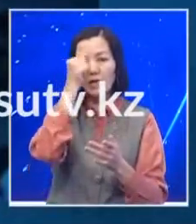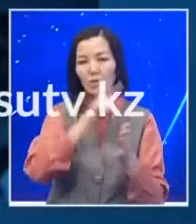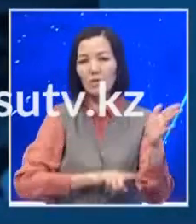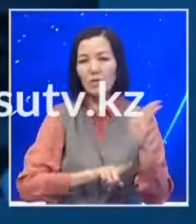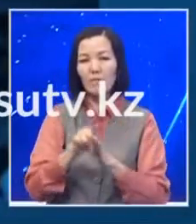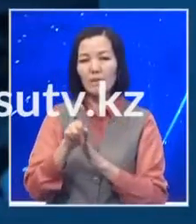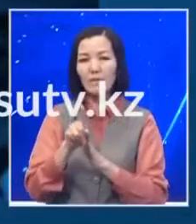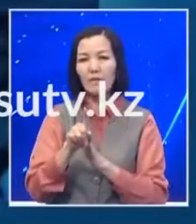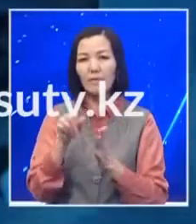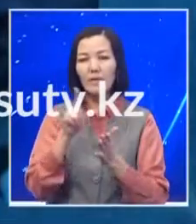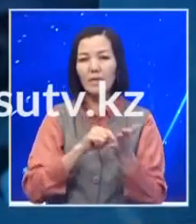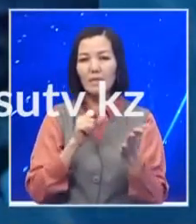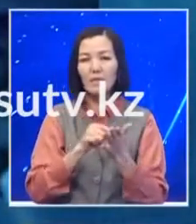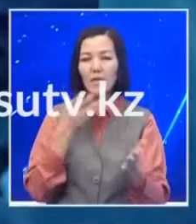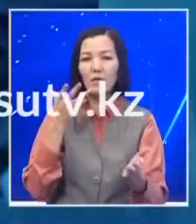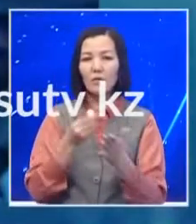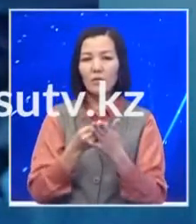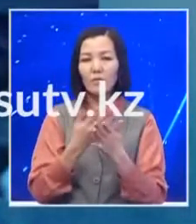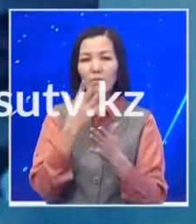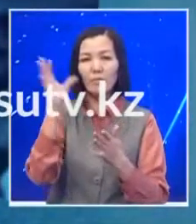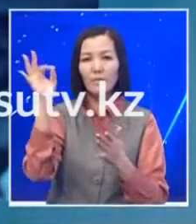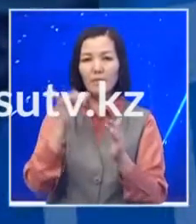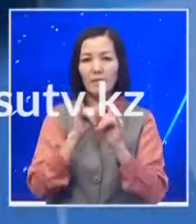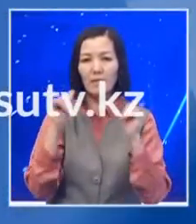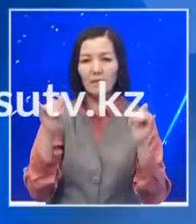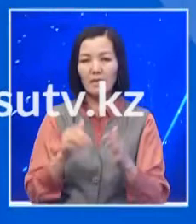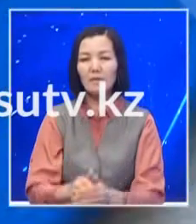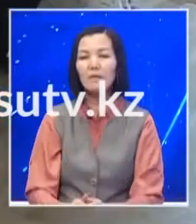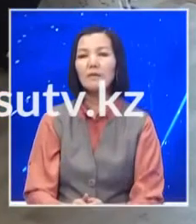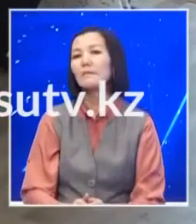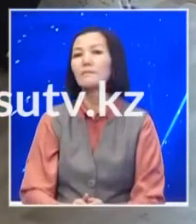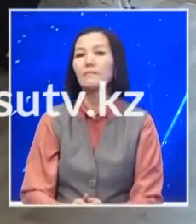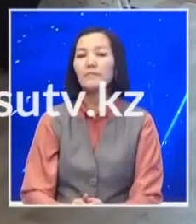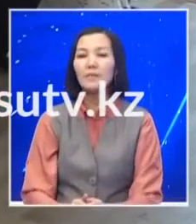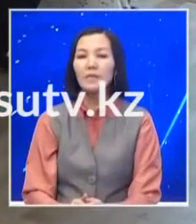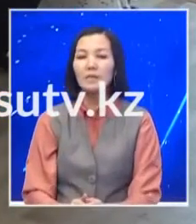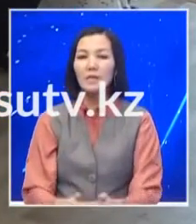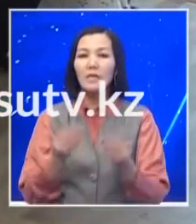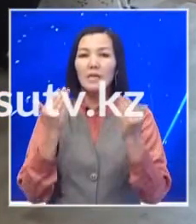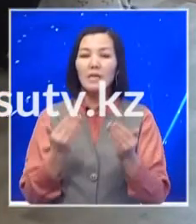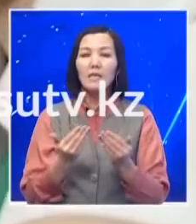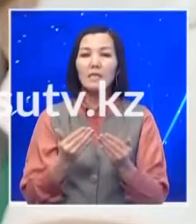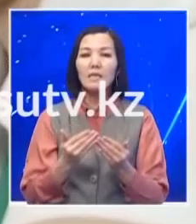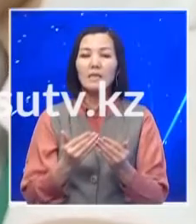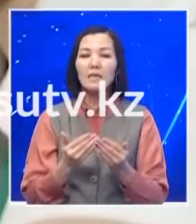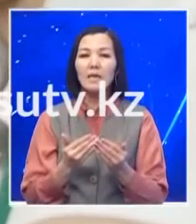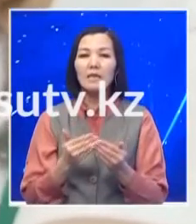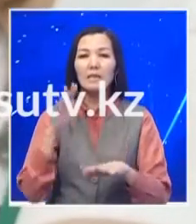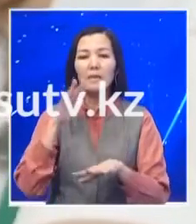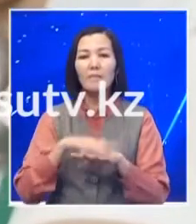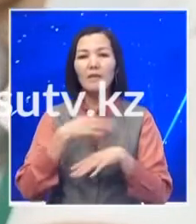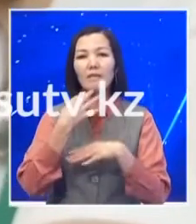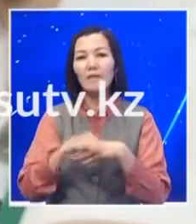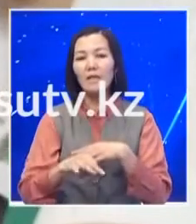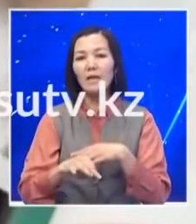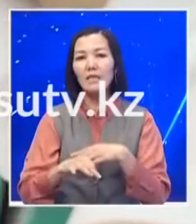бастап олардың зейнетақы төлемдері 5% артады. Енді бейрезидент банк филиалының қызметін